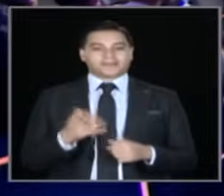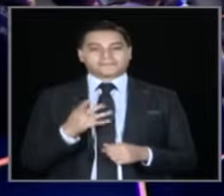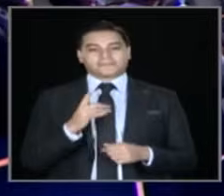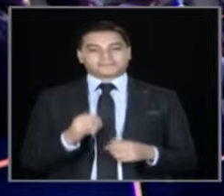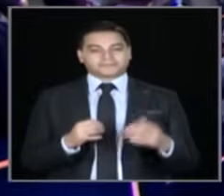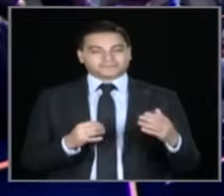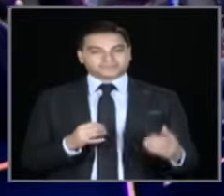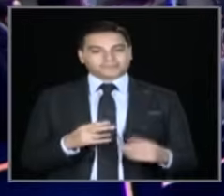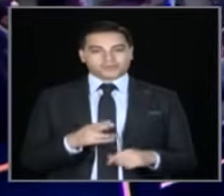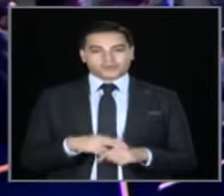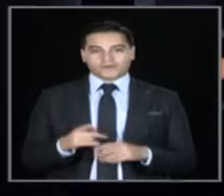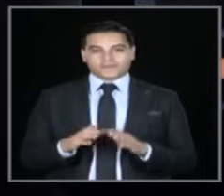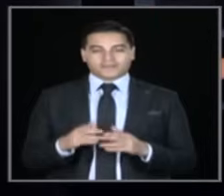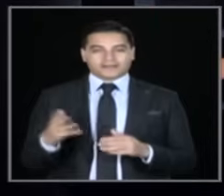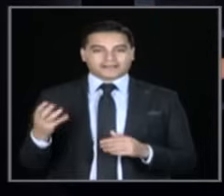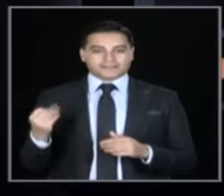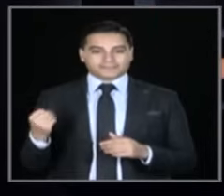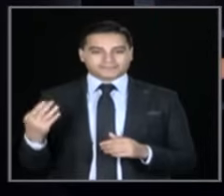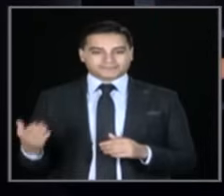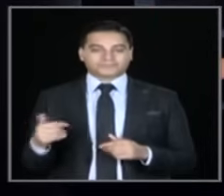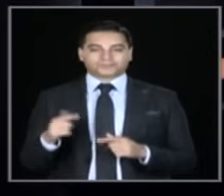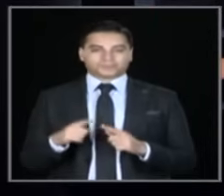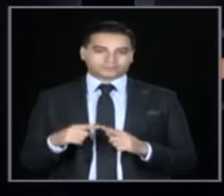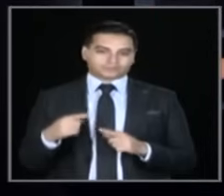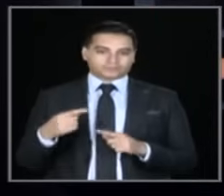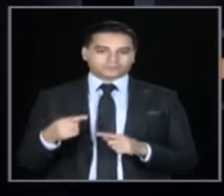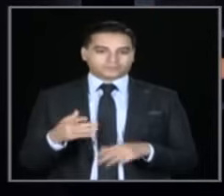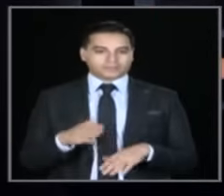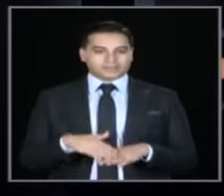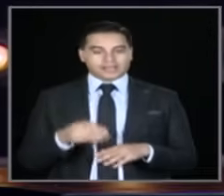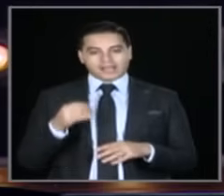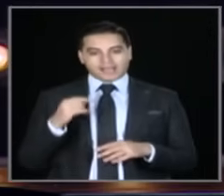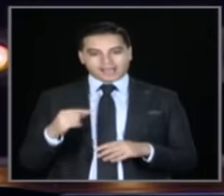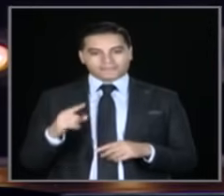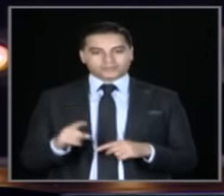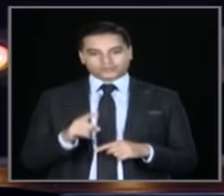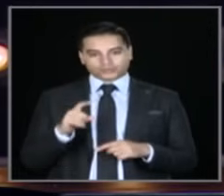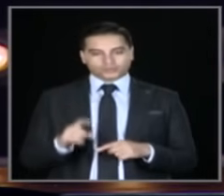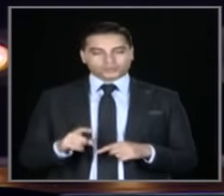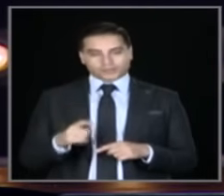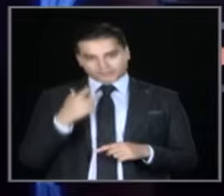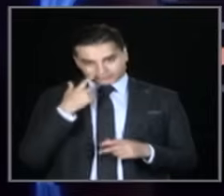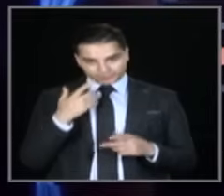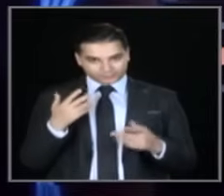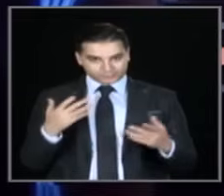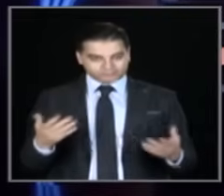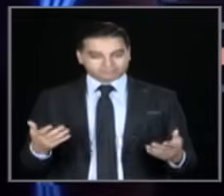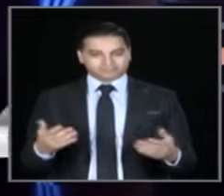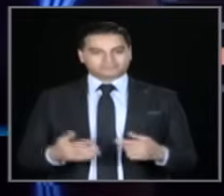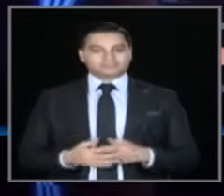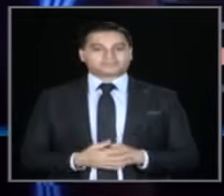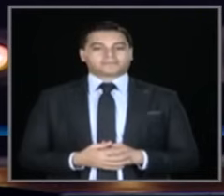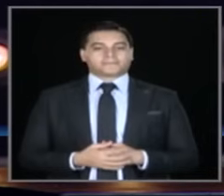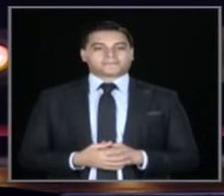50، جلادييترز 40، أحمد أبو ضيف وعمر الأباني، عمر